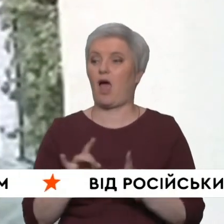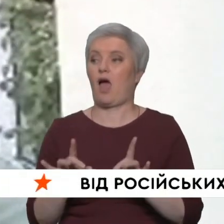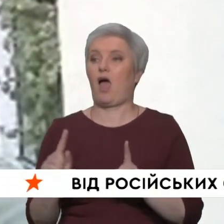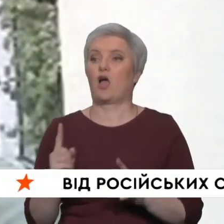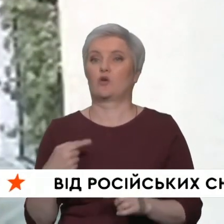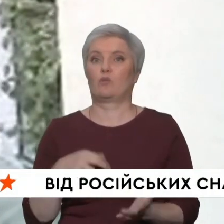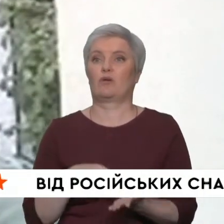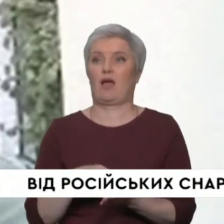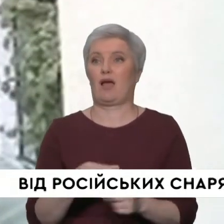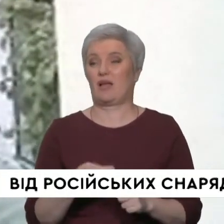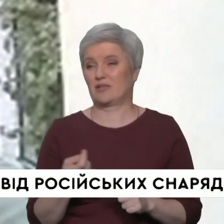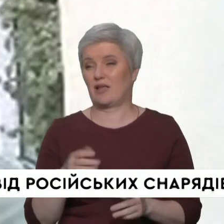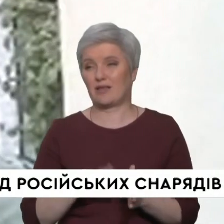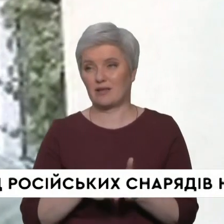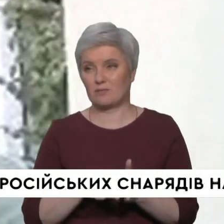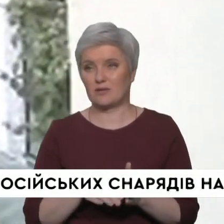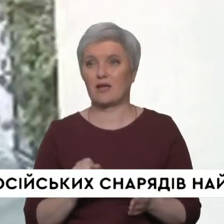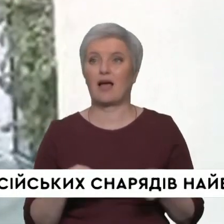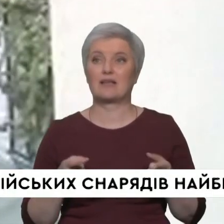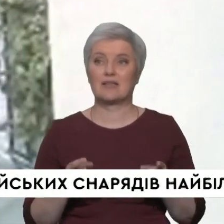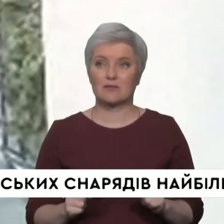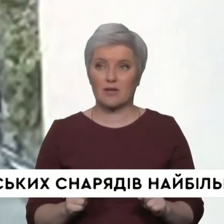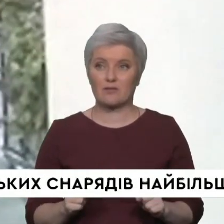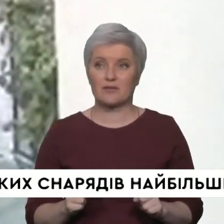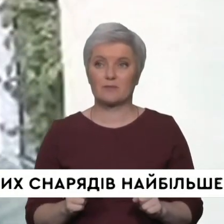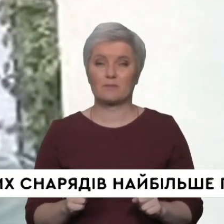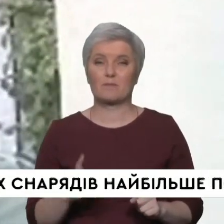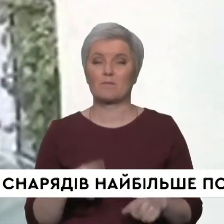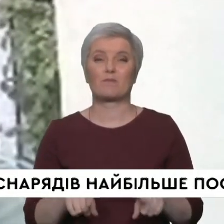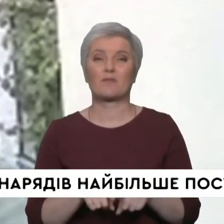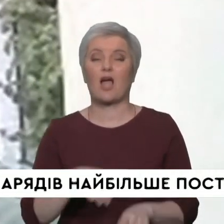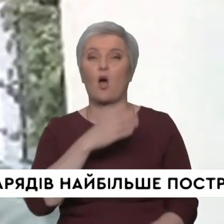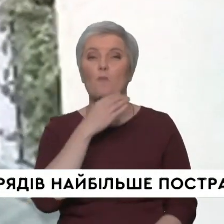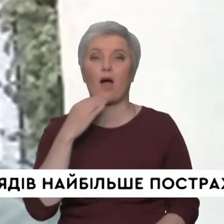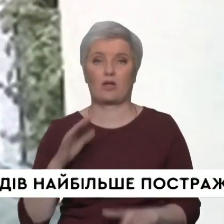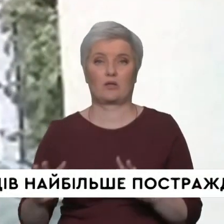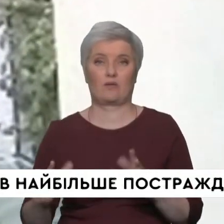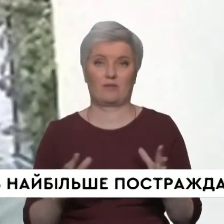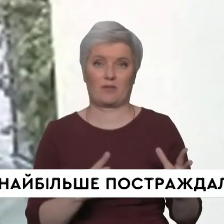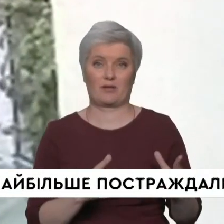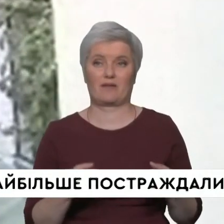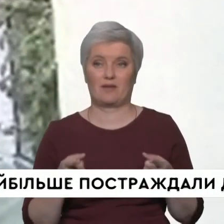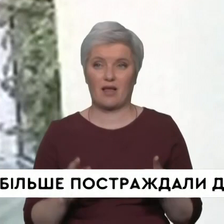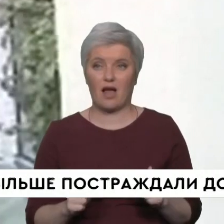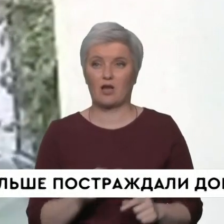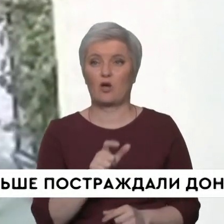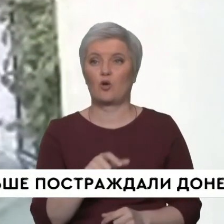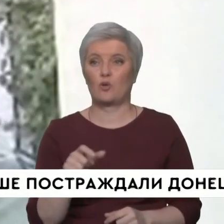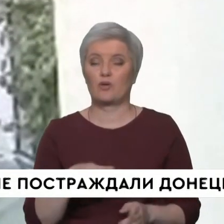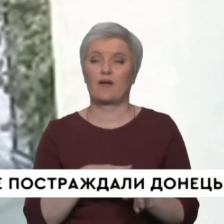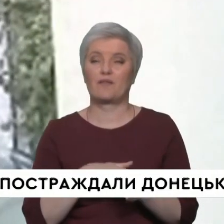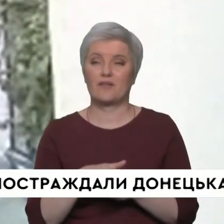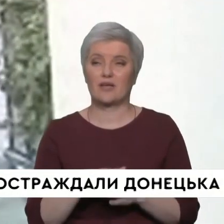просто дрібниці. Насправді, не також багато випадків. Реально, люди